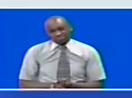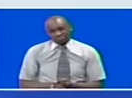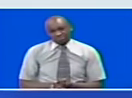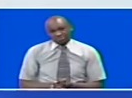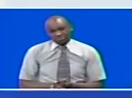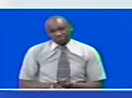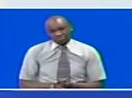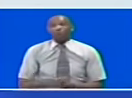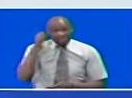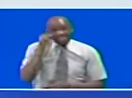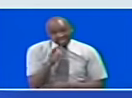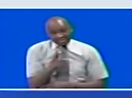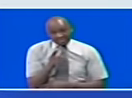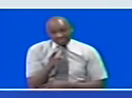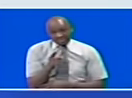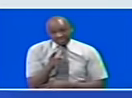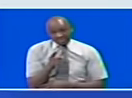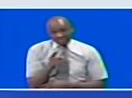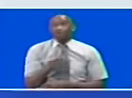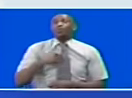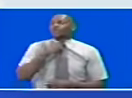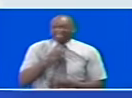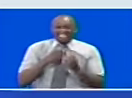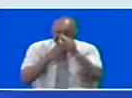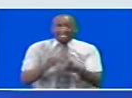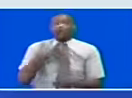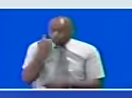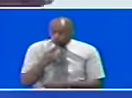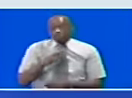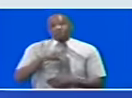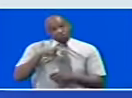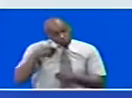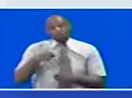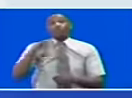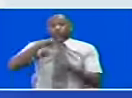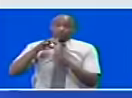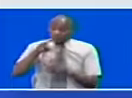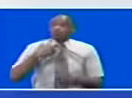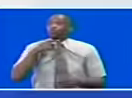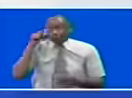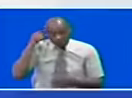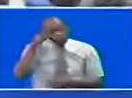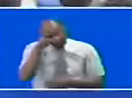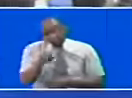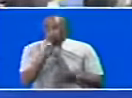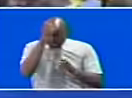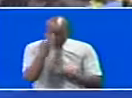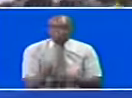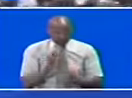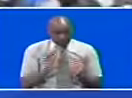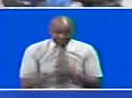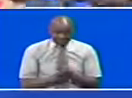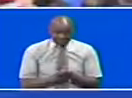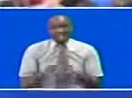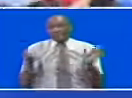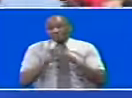madhalimu. Unaelewana? Tunataka kiongozi ambaye atakutambua wewe binafsi. Naibu Rais